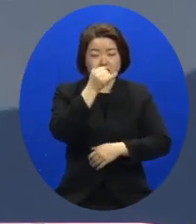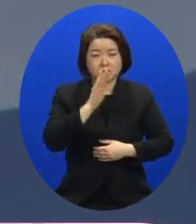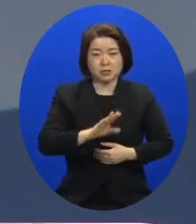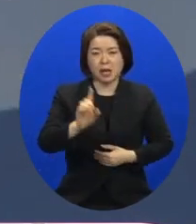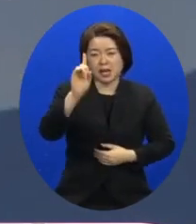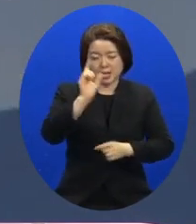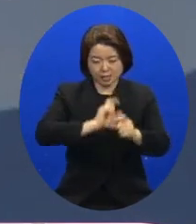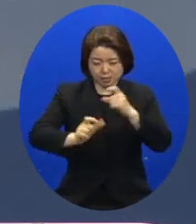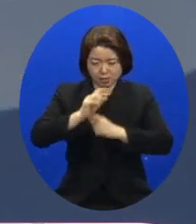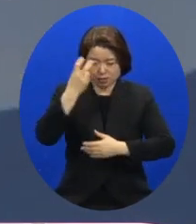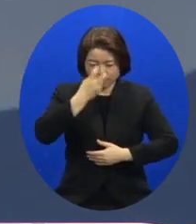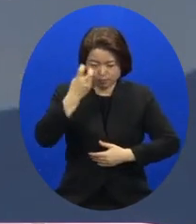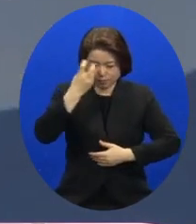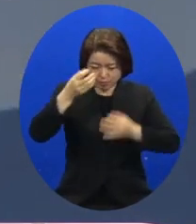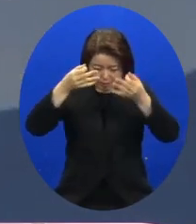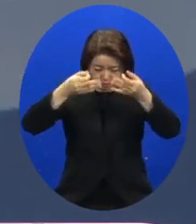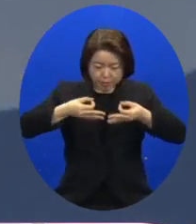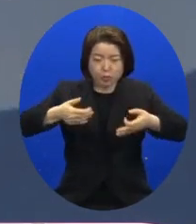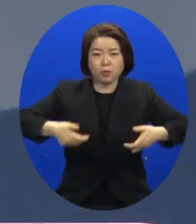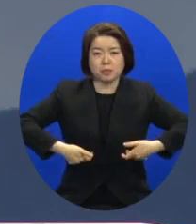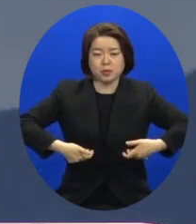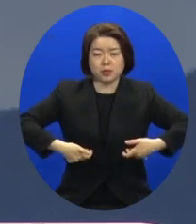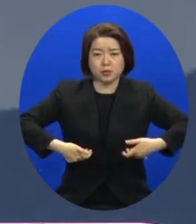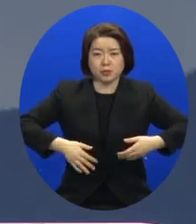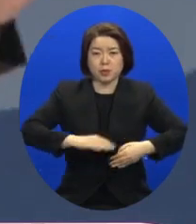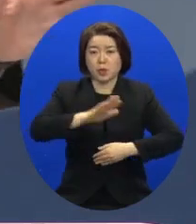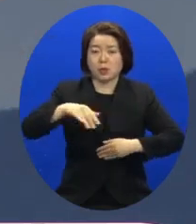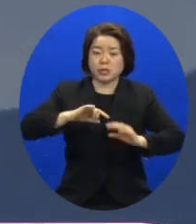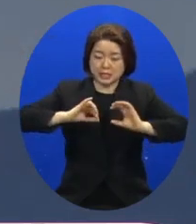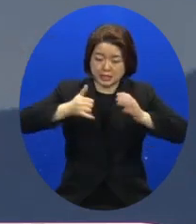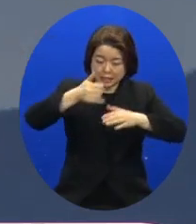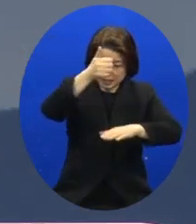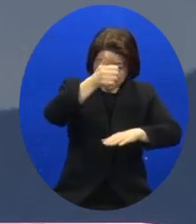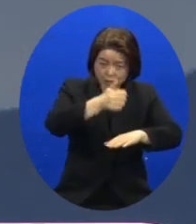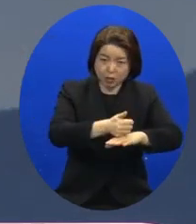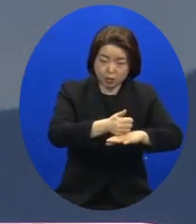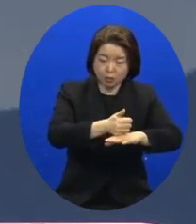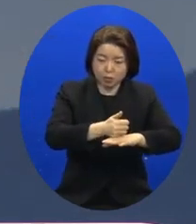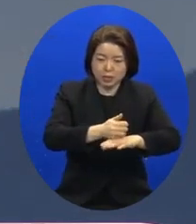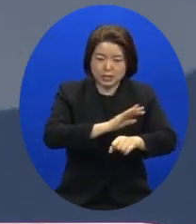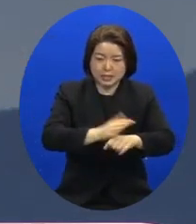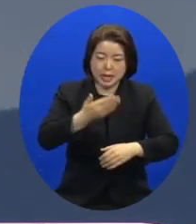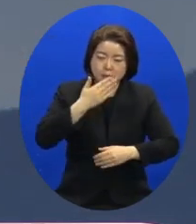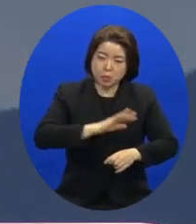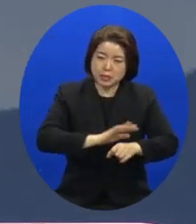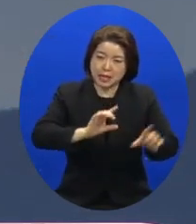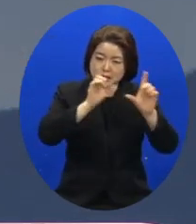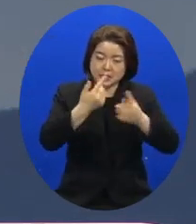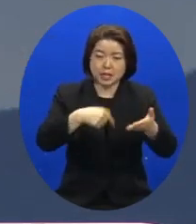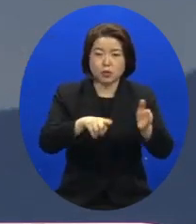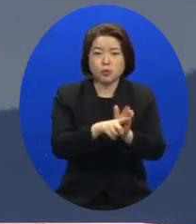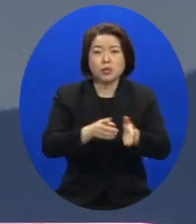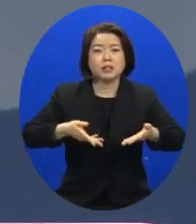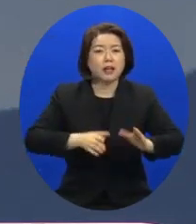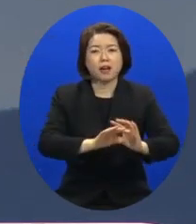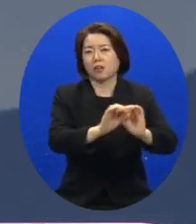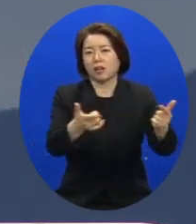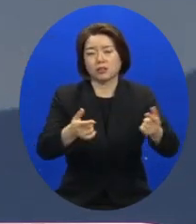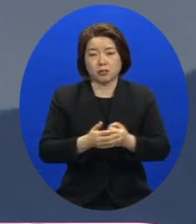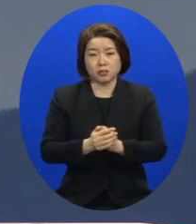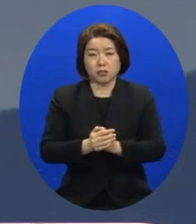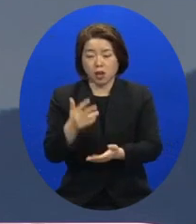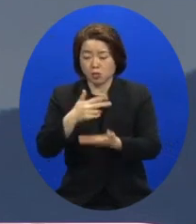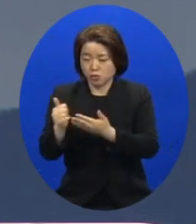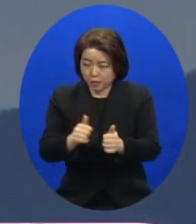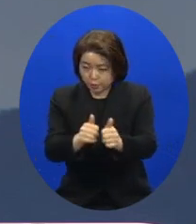점검해야 됩니다. 우리는 결국 이 세상에서 잘 먹고 잘 살기 위해 이 땅에 태어난 게 아닙니다. 주님과